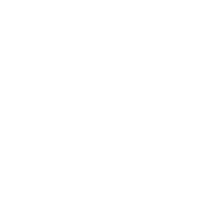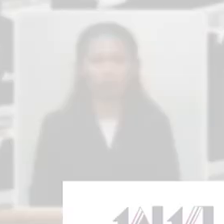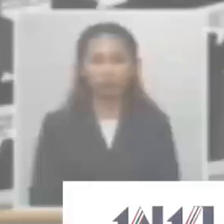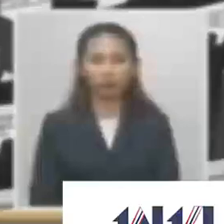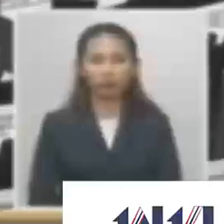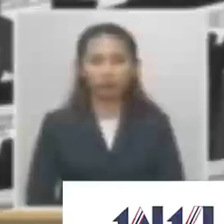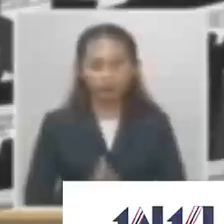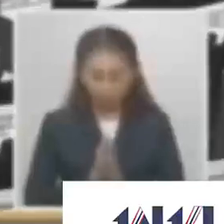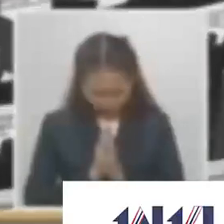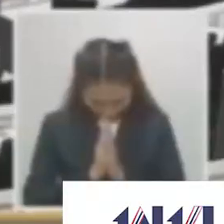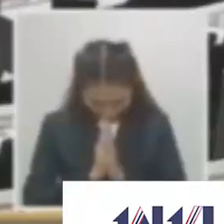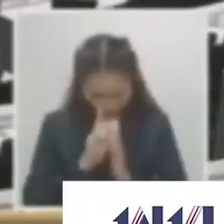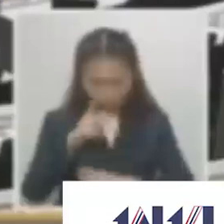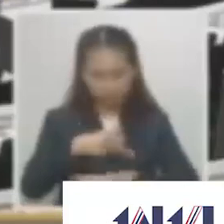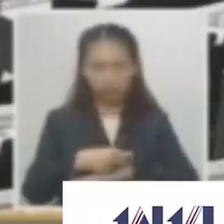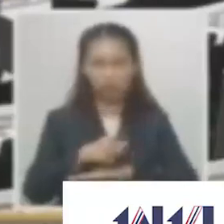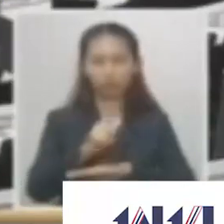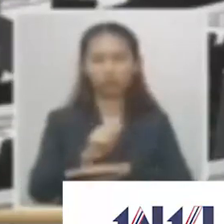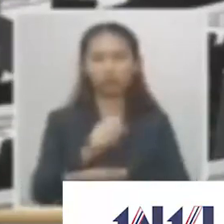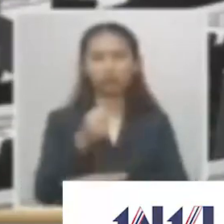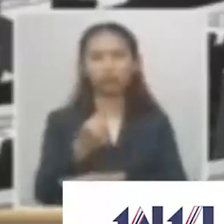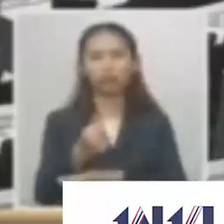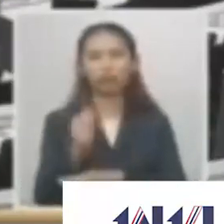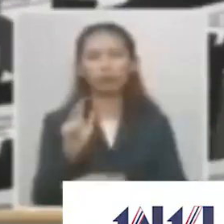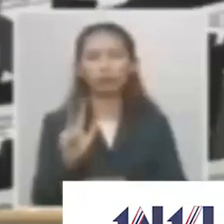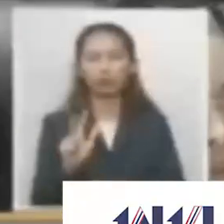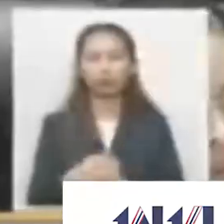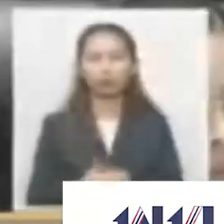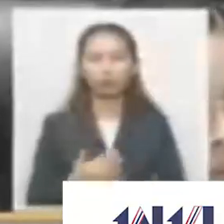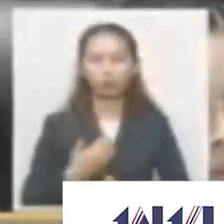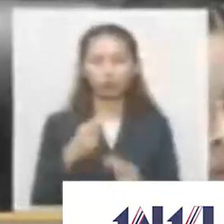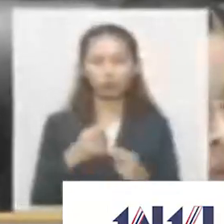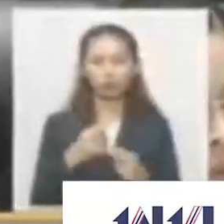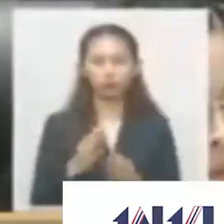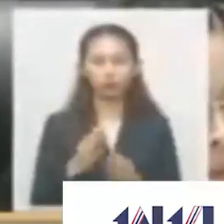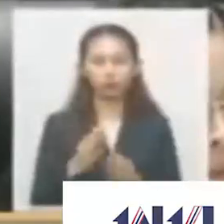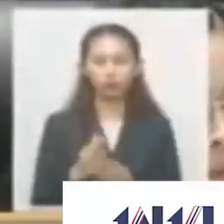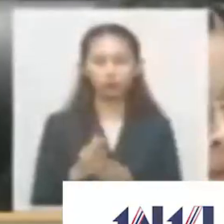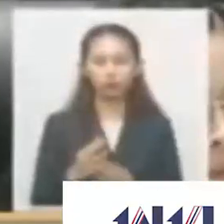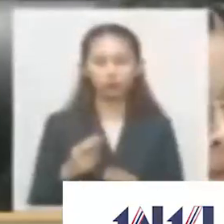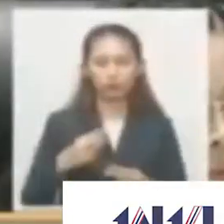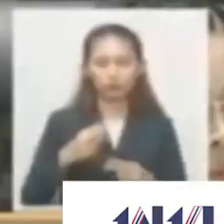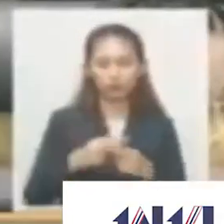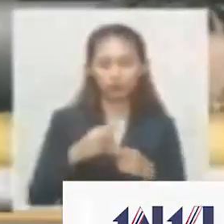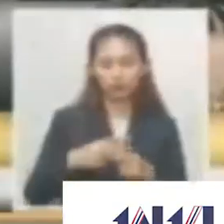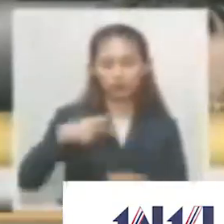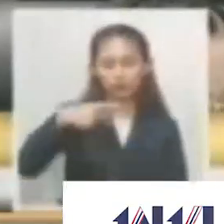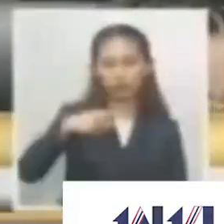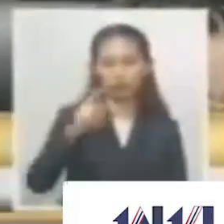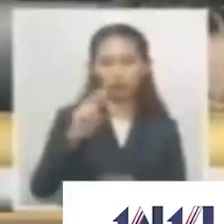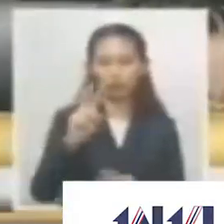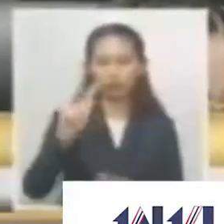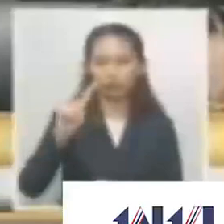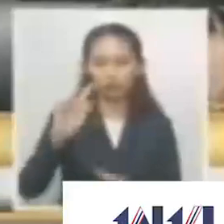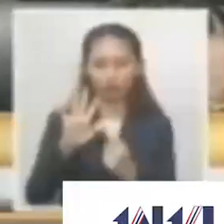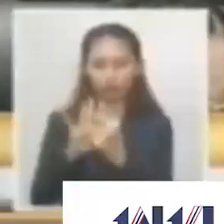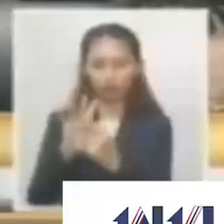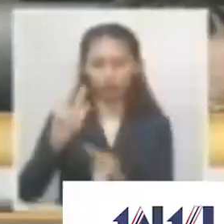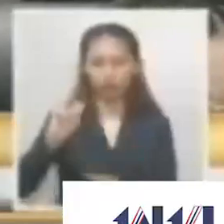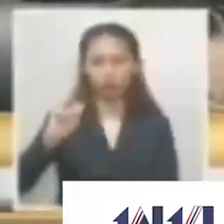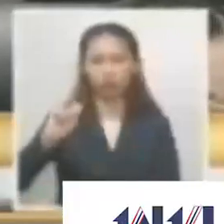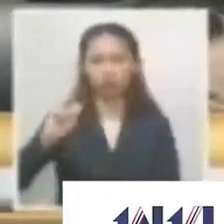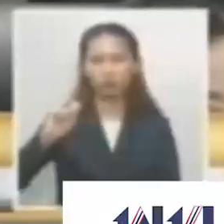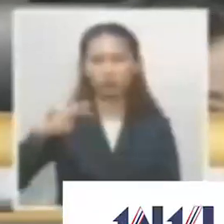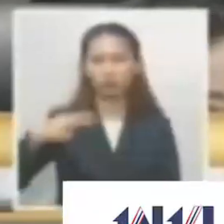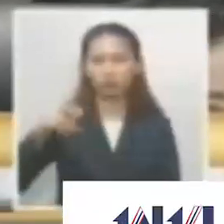เรียนท่านประธานสภาผู้แทนที่เคารพผมนายพรเทพวิสุทธิ์วัฒนศักดิ์สมาชิกสภาผู้แทนราษฎรเขต